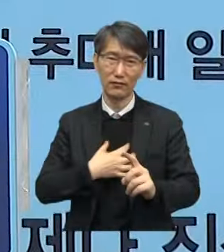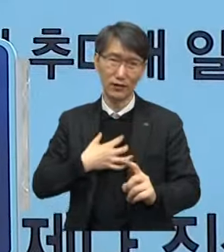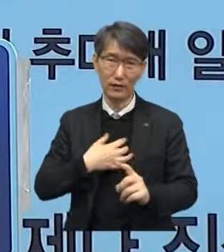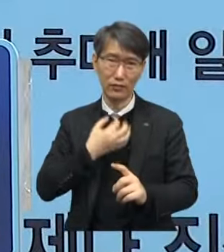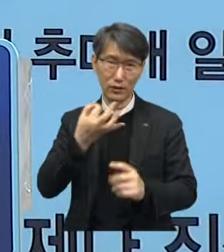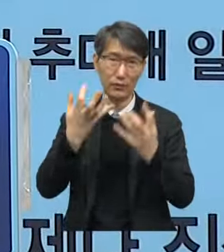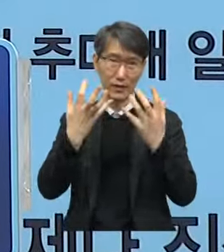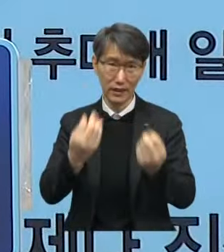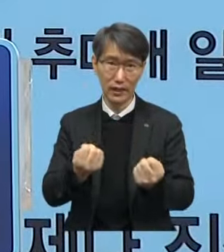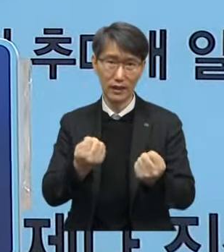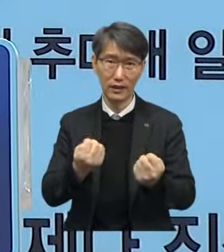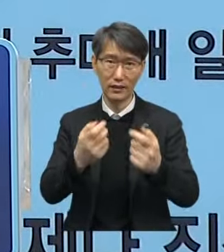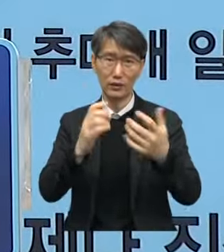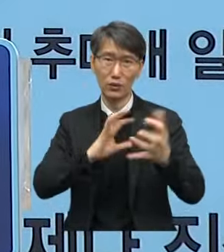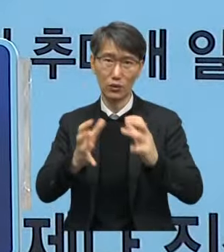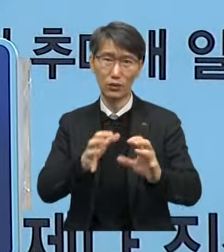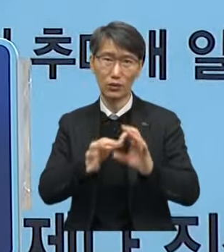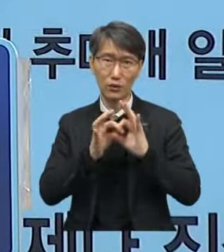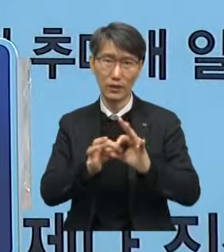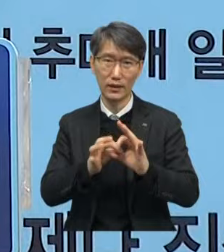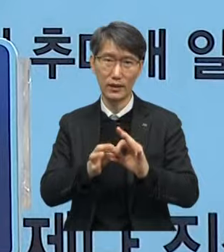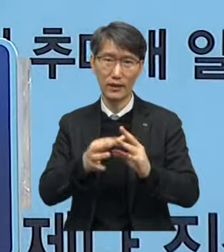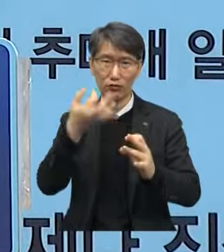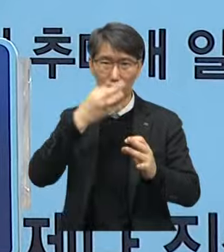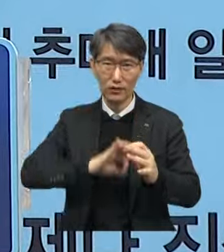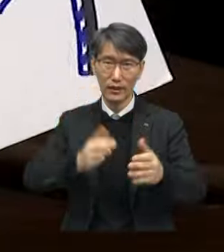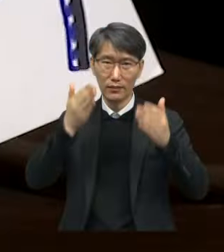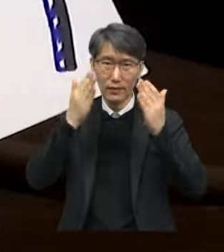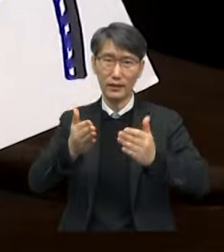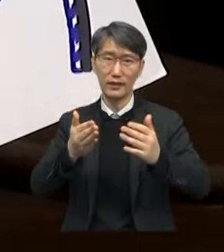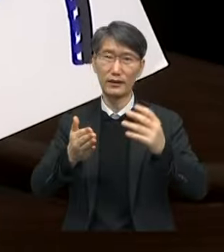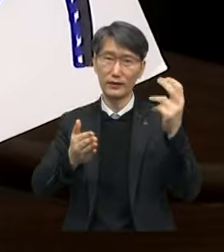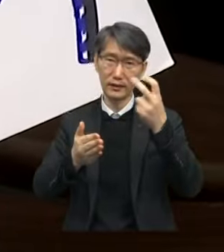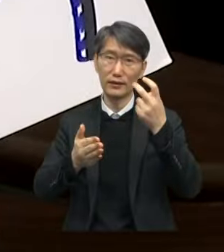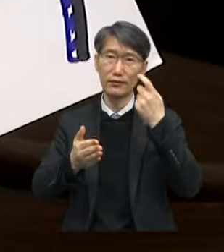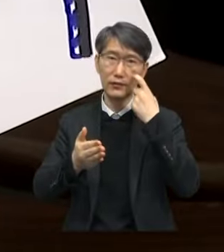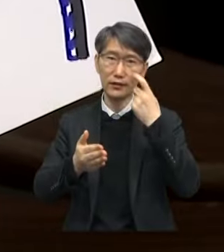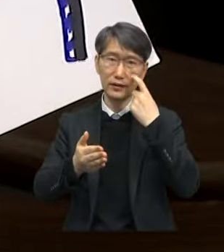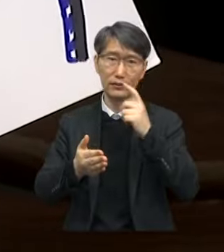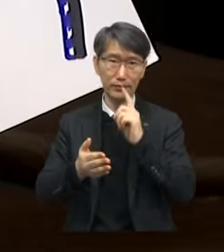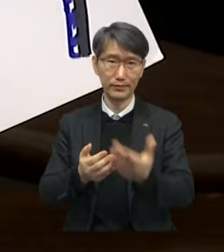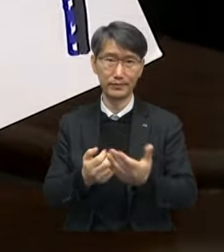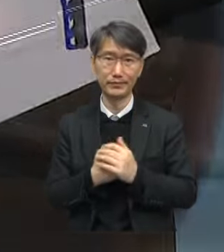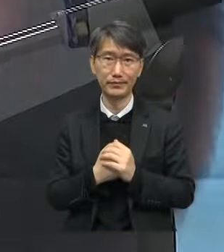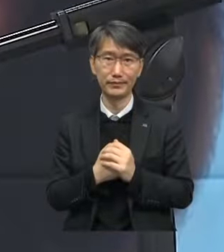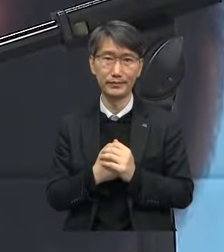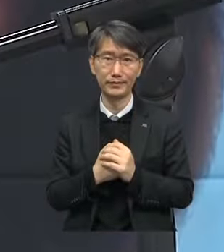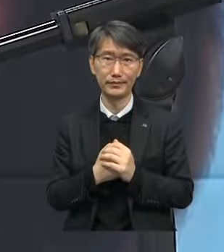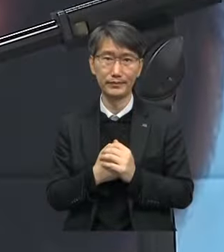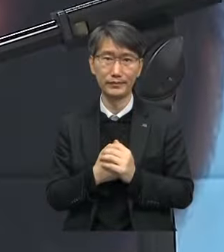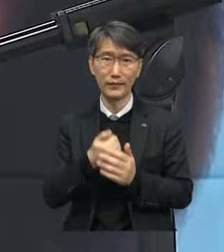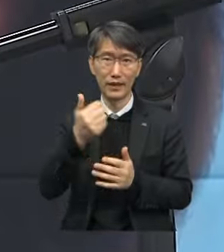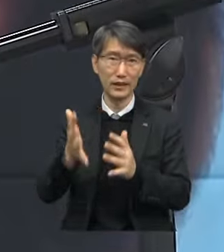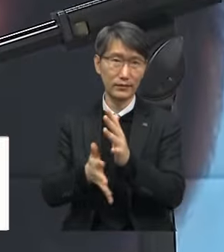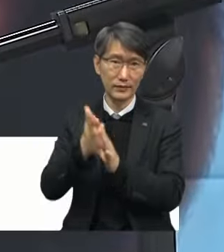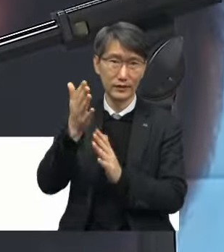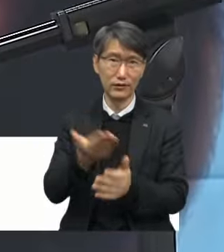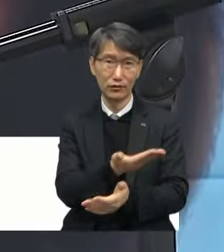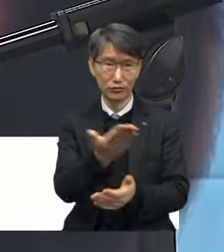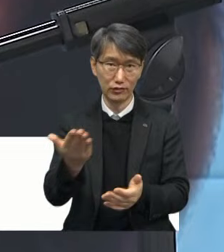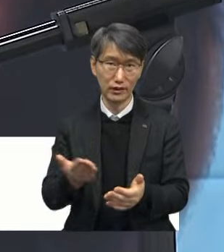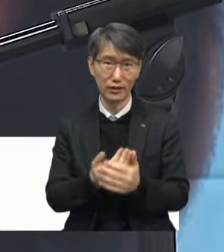목소리가 있다며 시민 토론을 통해 바람직한 방향을 찾아야 한다고 덧붙였습니다. 하남